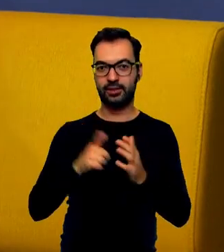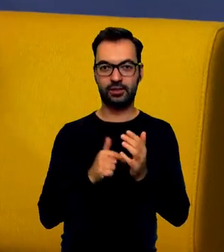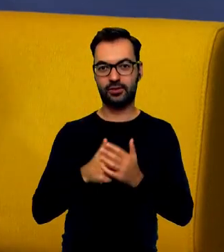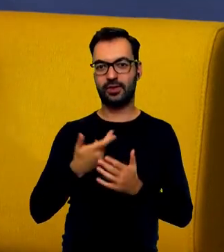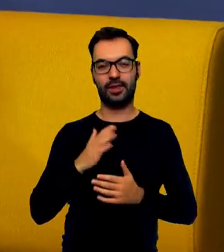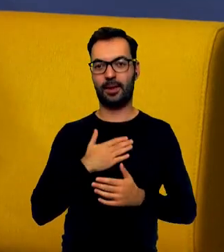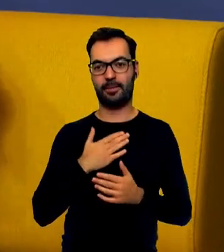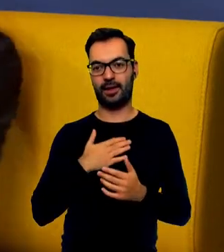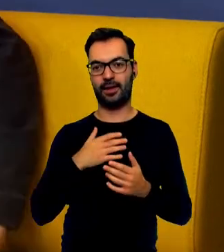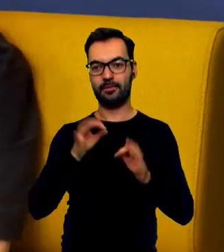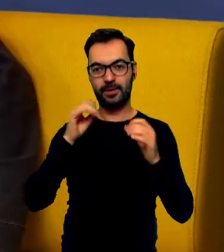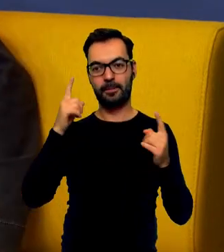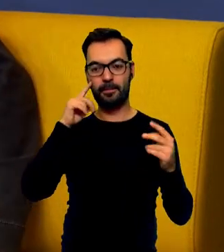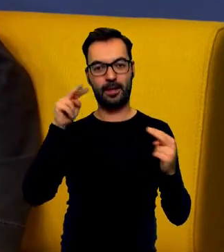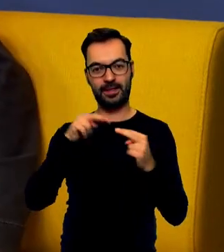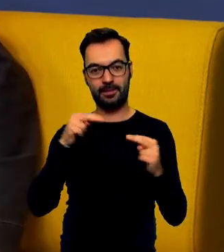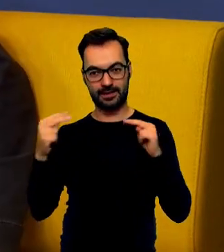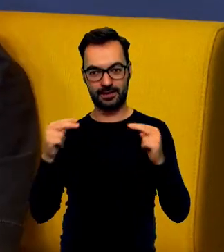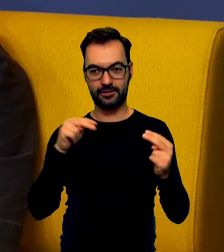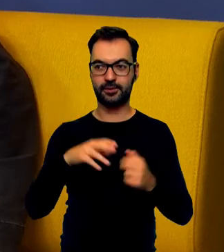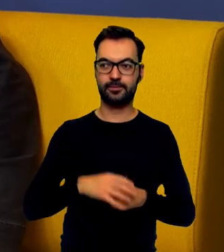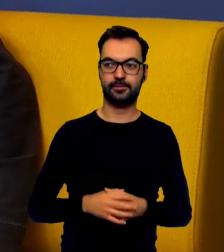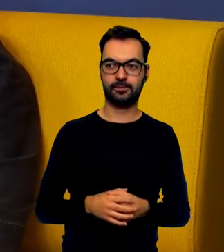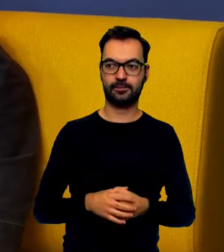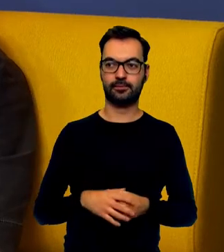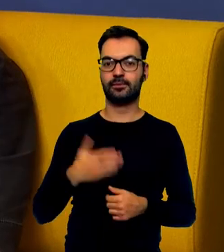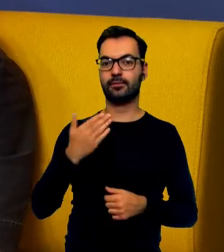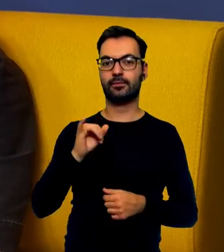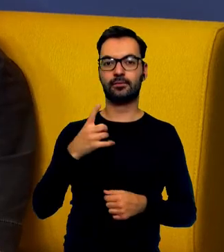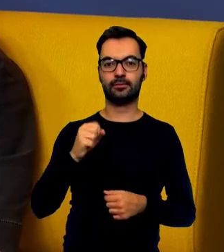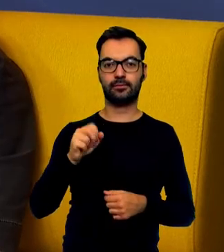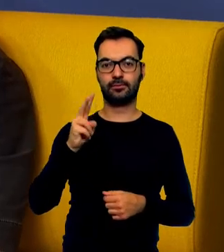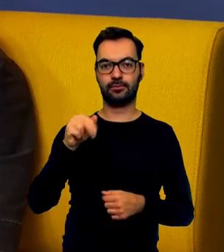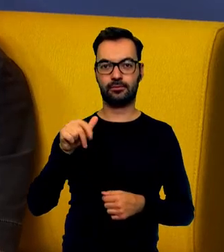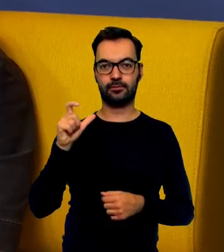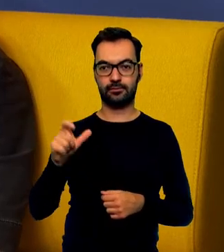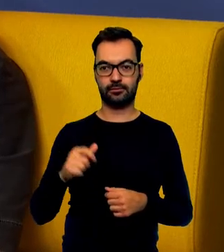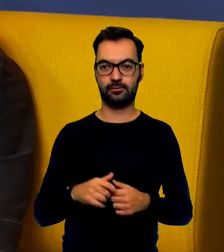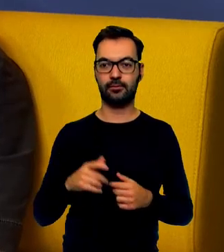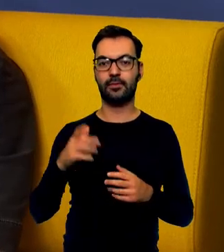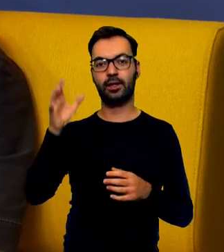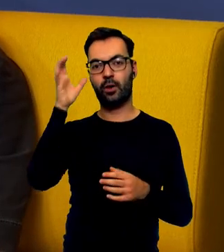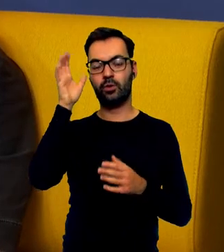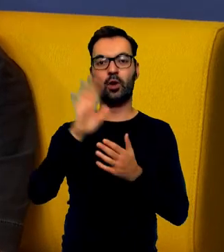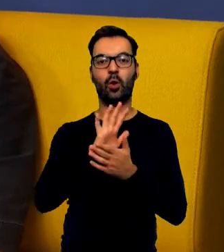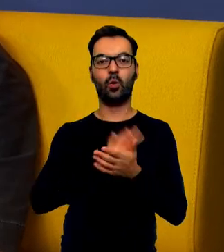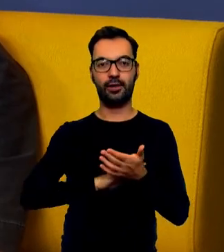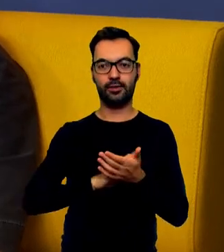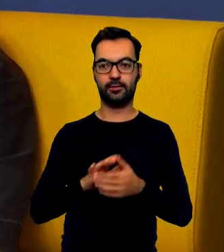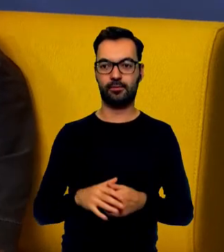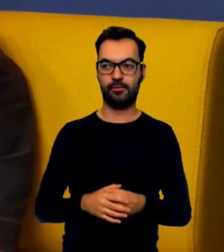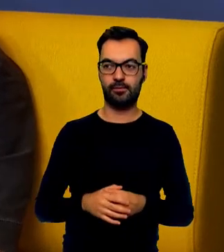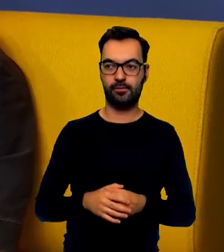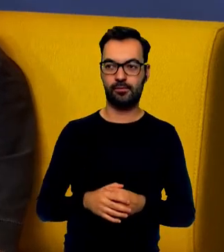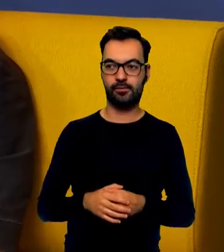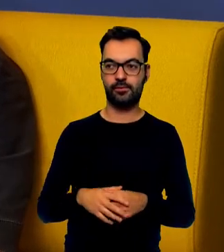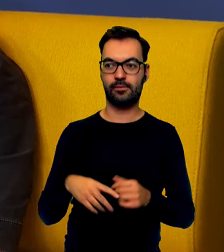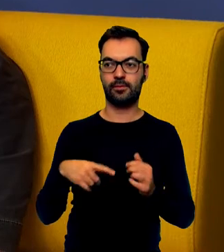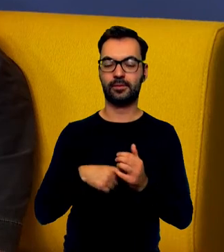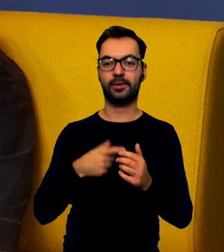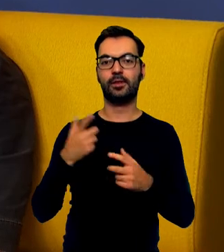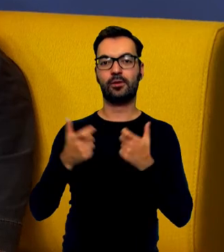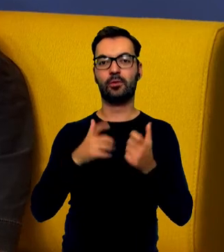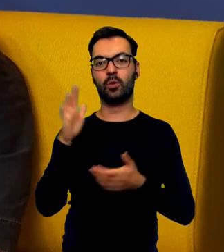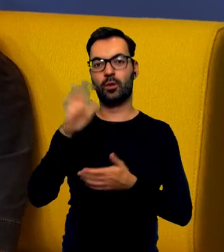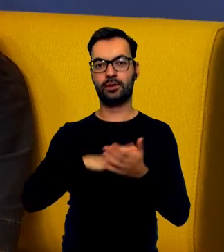nie mieć właśnie odpowiedniej perspektywy. Magda Kuc, autorka okładki, to jest też osoba, która robiła